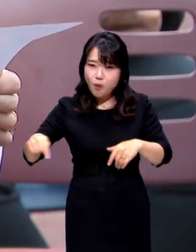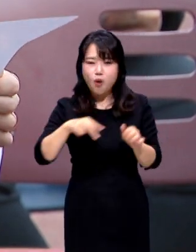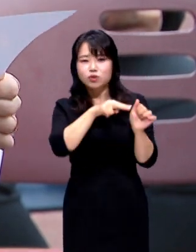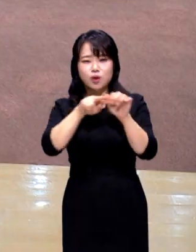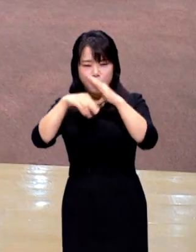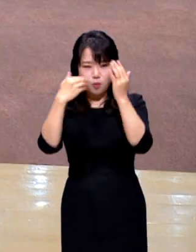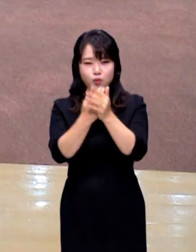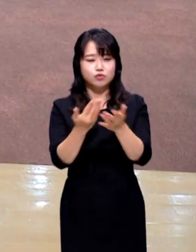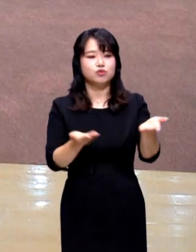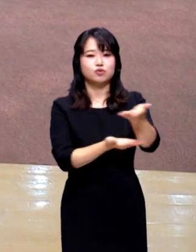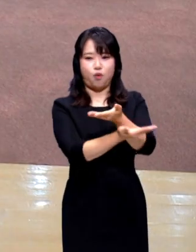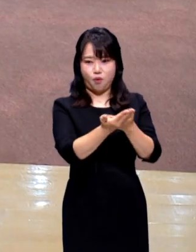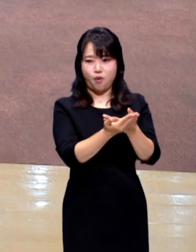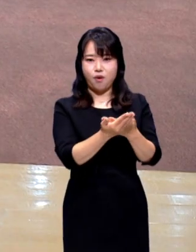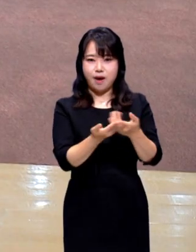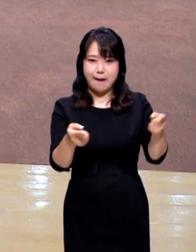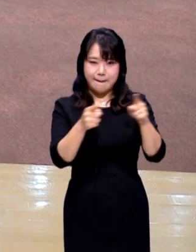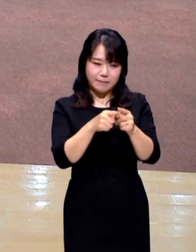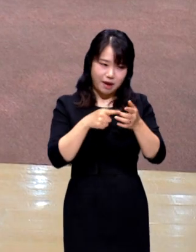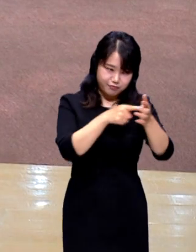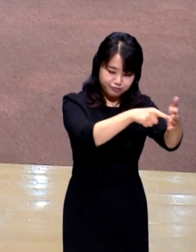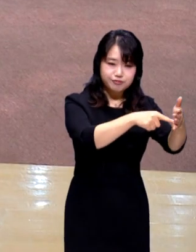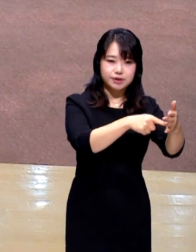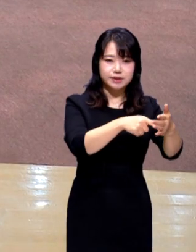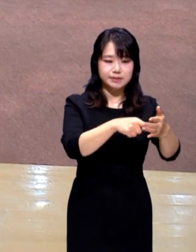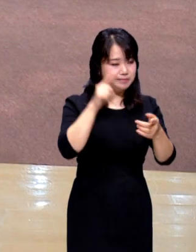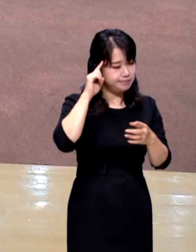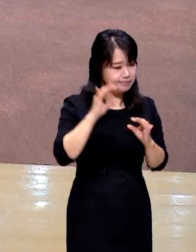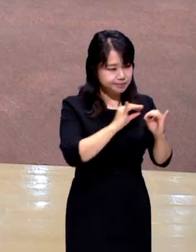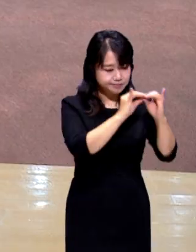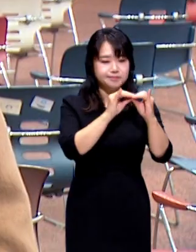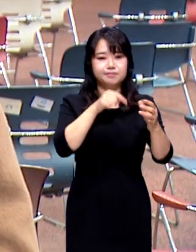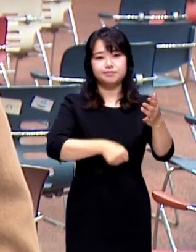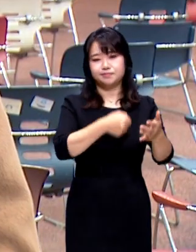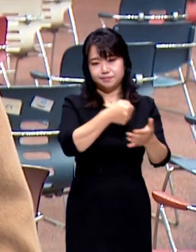정보를 공유하고 함께 추진한다는 데 의미를 더했습니다.